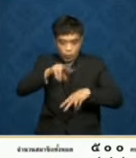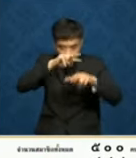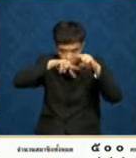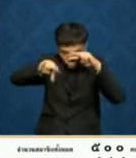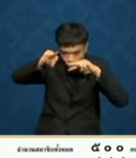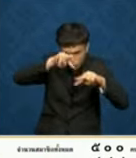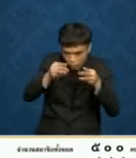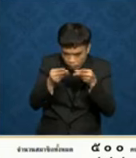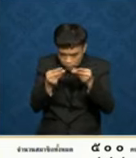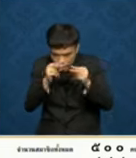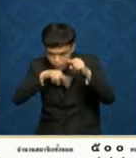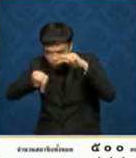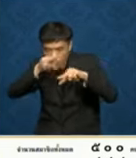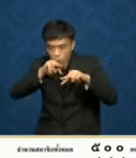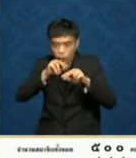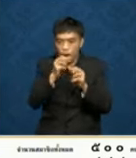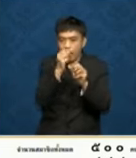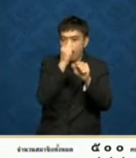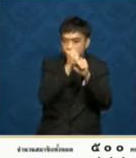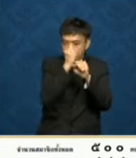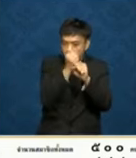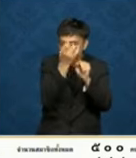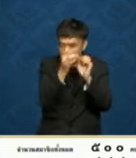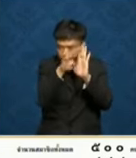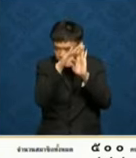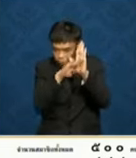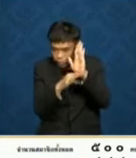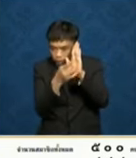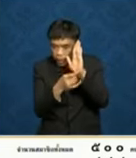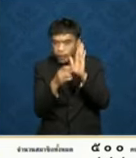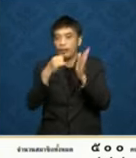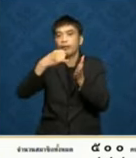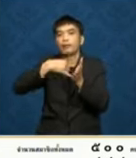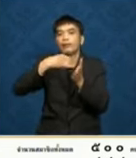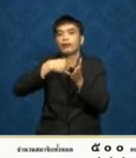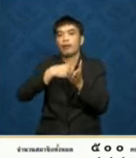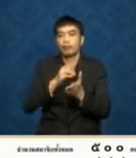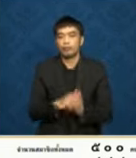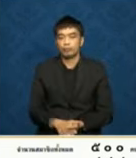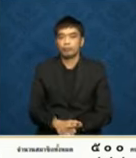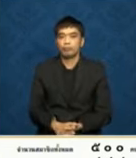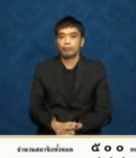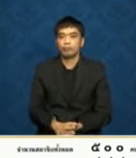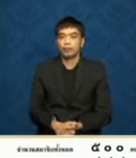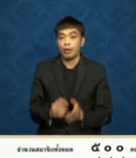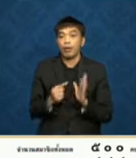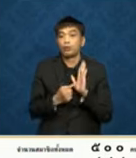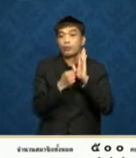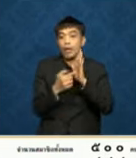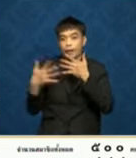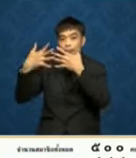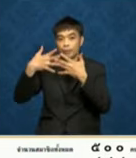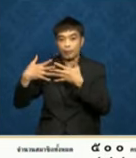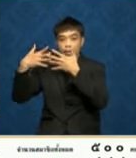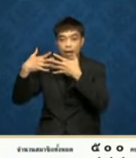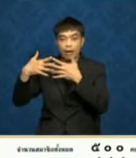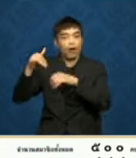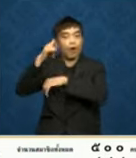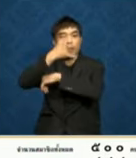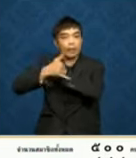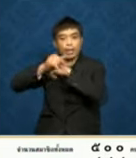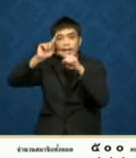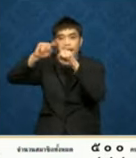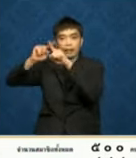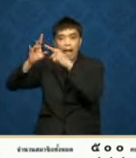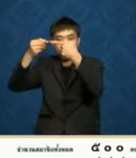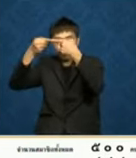้แล้วกสามารถตรวจสช่อง Wo qq.องระบบได้ เช่นกันในอกลลประเทศ เชน สหล conseguir Lab. เยรมนีะอี 70 กว